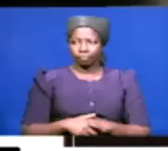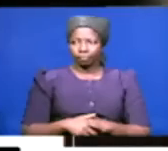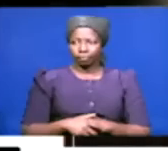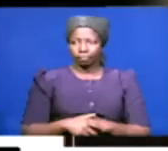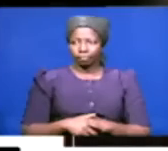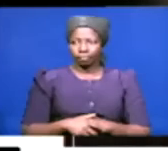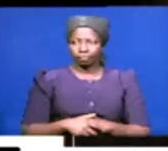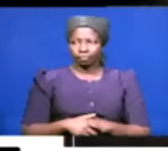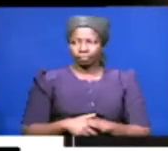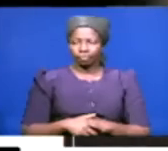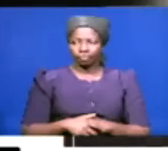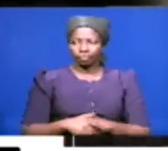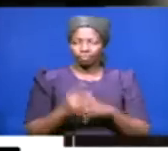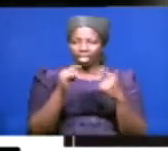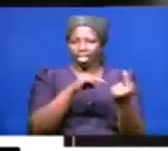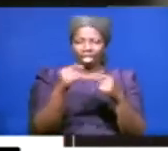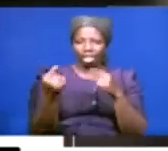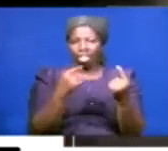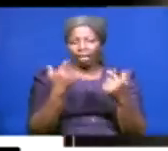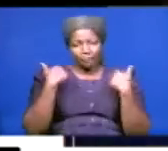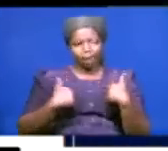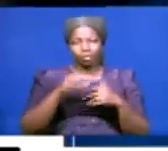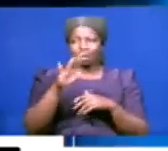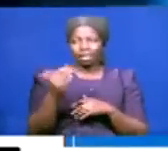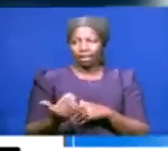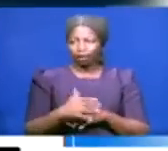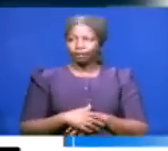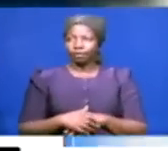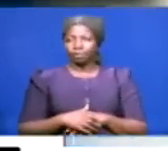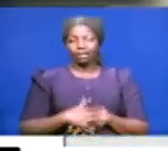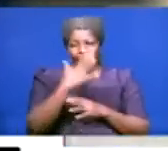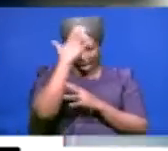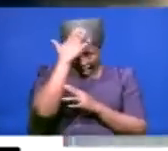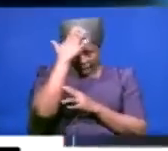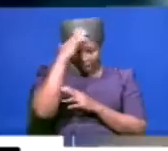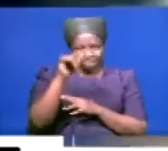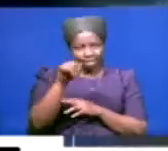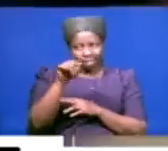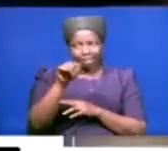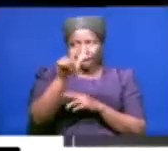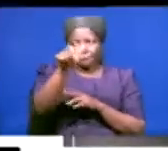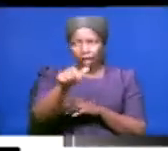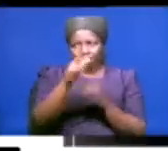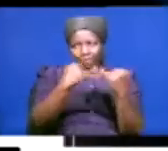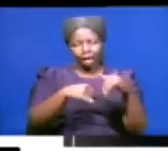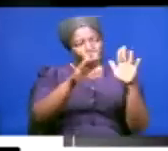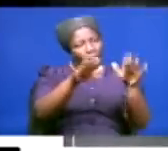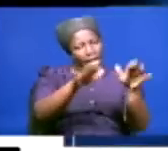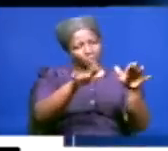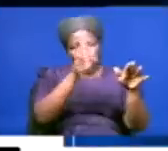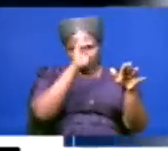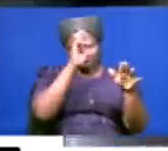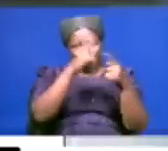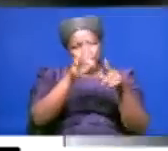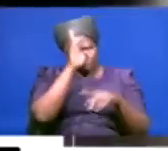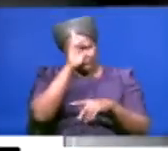wapi? Mimi kama mtoto yako, sasa unaniambia. Upole raia huyo alijaribu kumtuliza afisa huyo ila afisa aliendelea kumtishia na